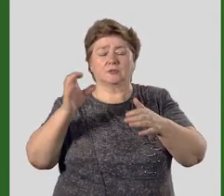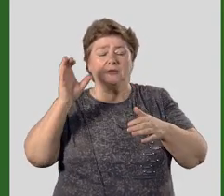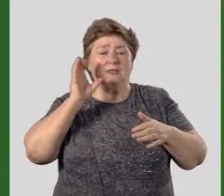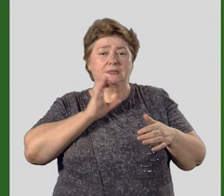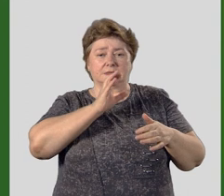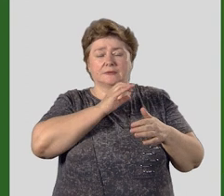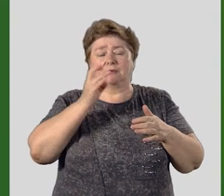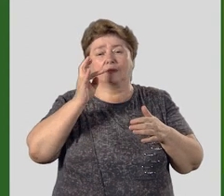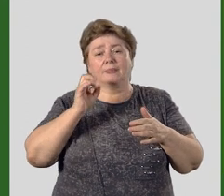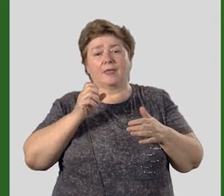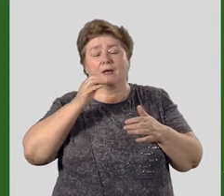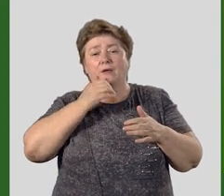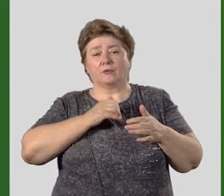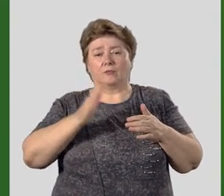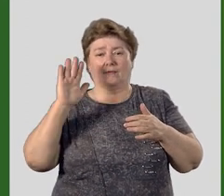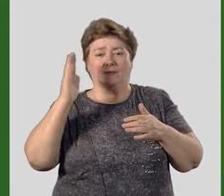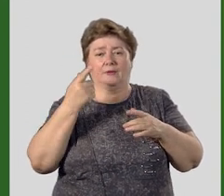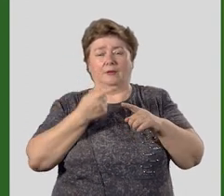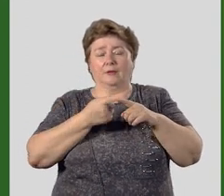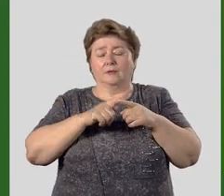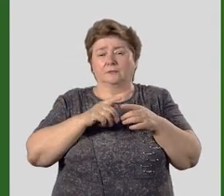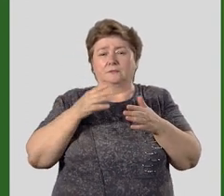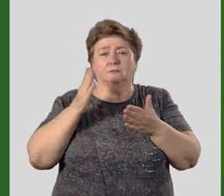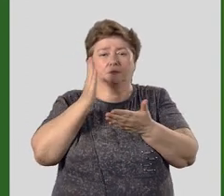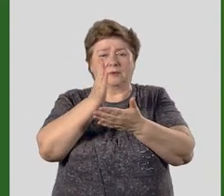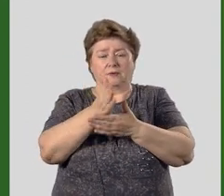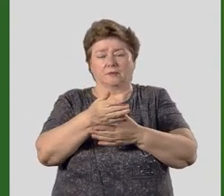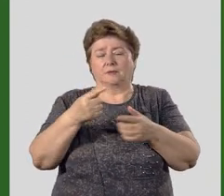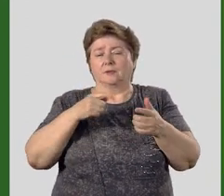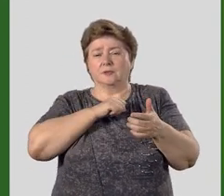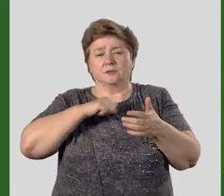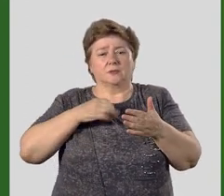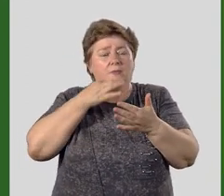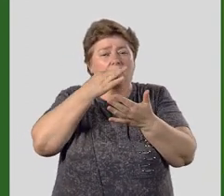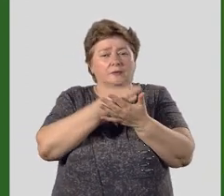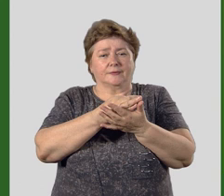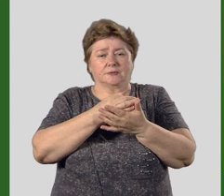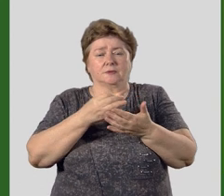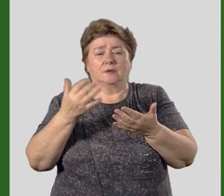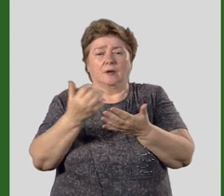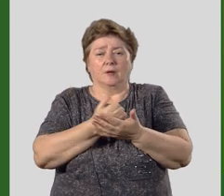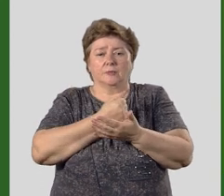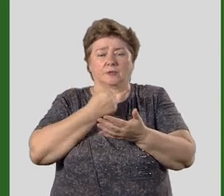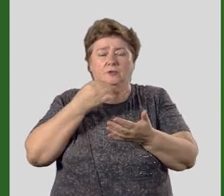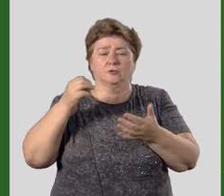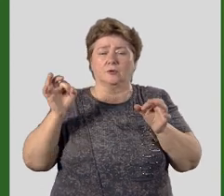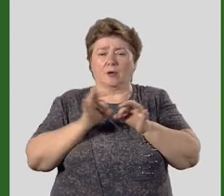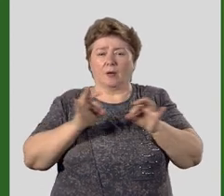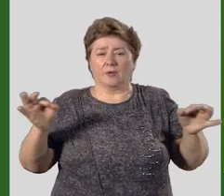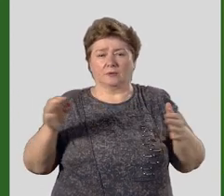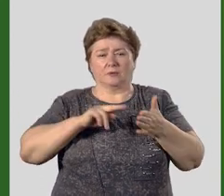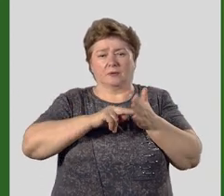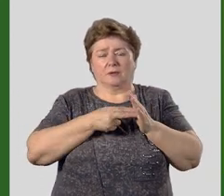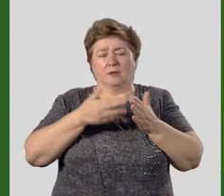на юго-восток. Данный этап ориентирования самый ответственный. Обнаружив объекты на